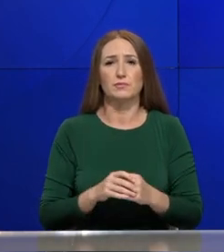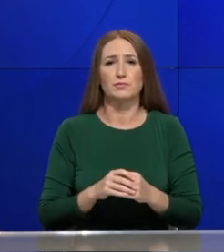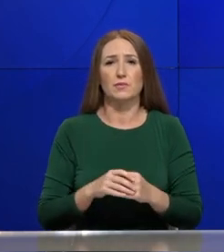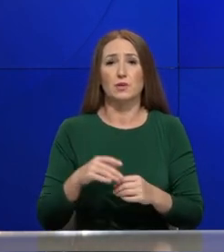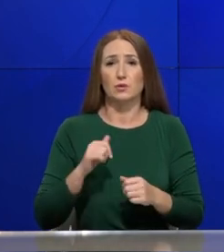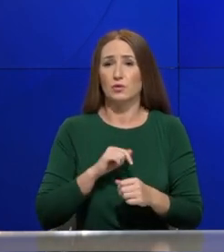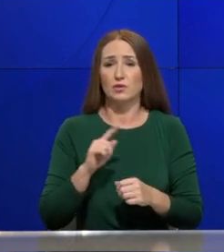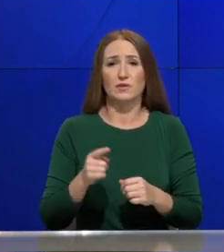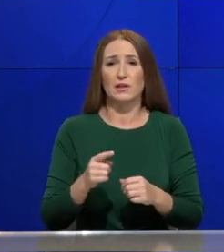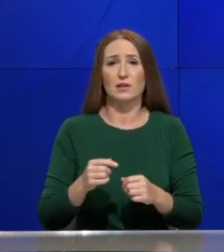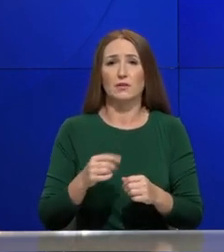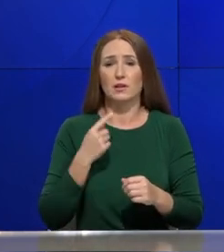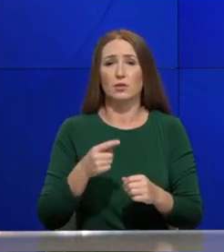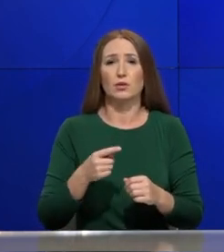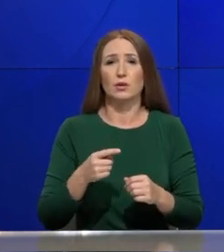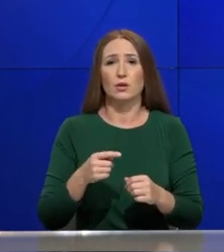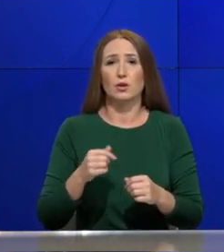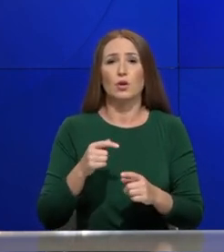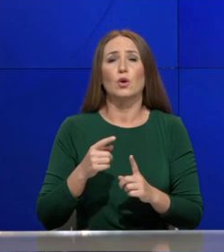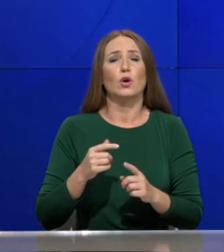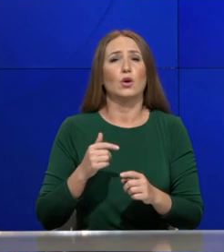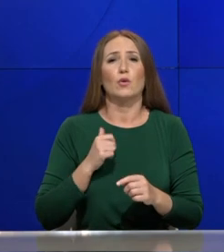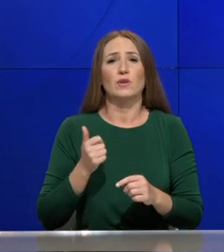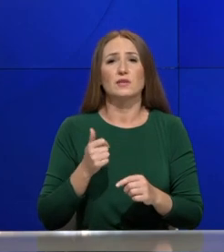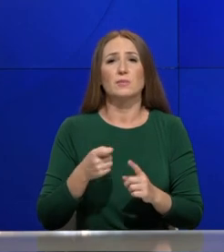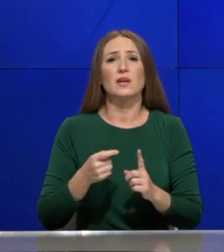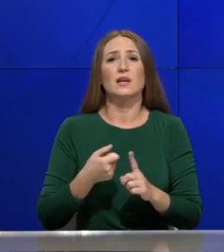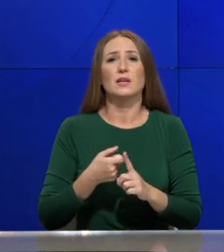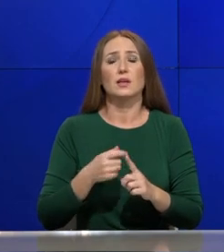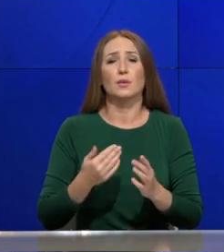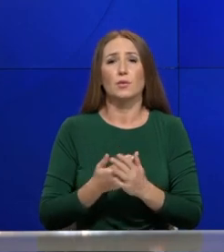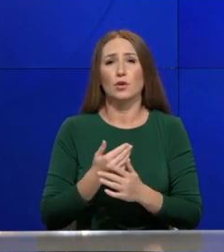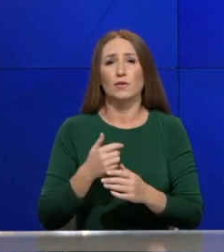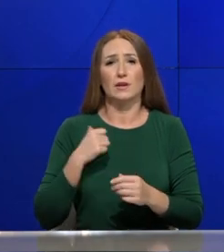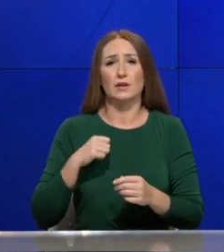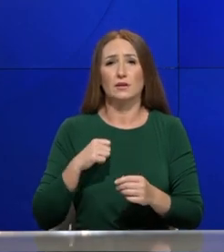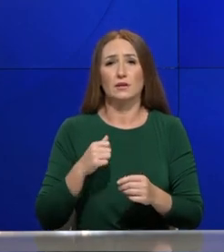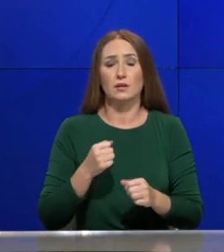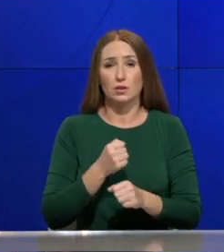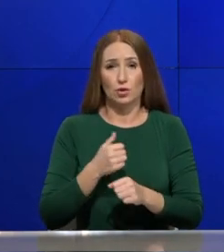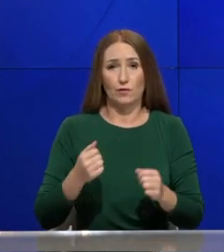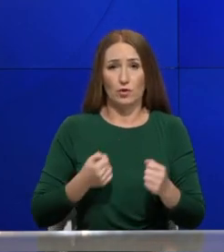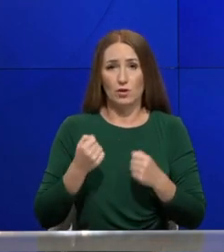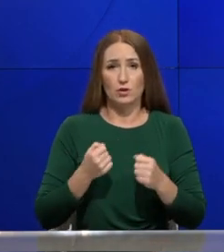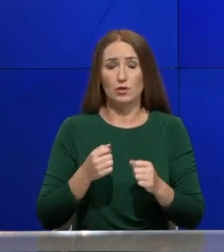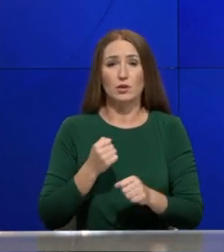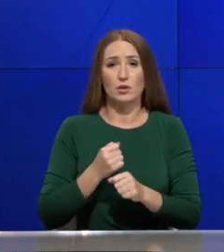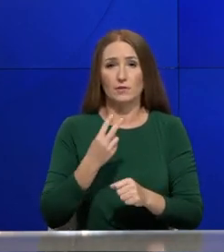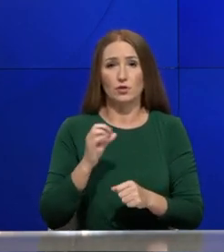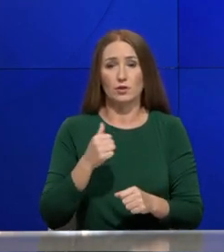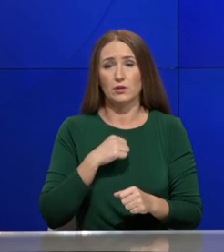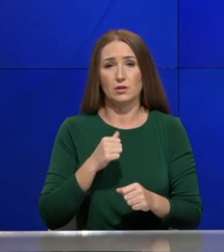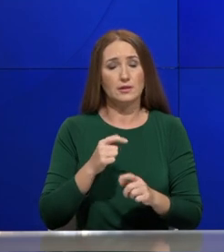Zbog svega navedenog, uvjeren sam da su Kalesiji potrebne nove generacije, sa novom energijom koji će raditi 24 sata i